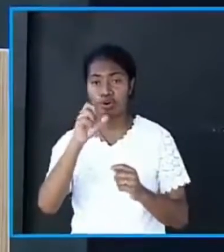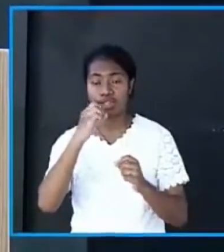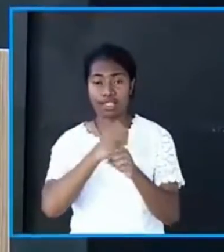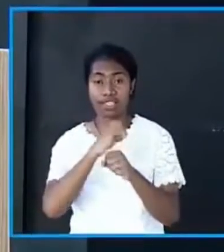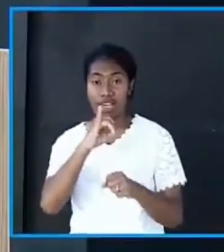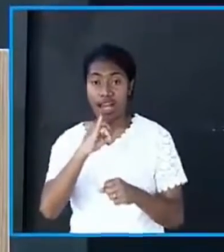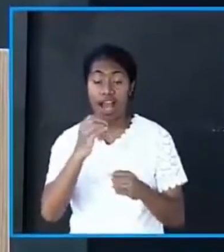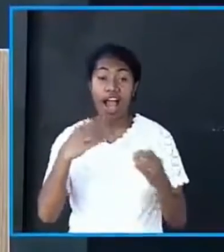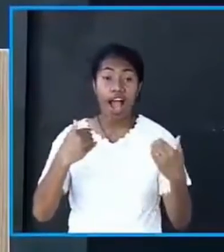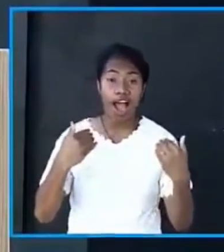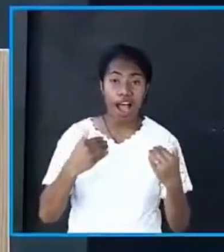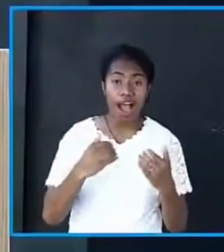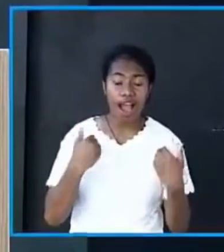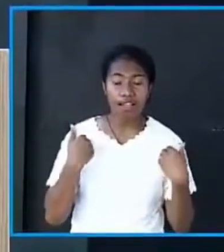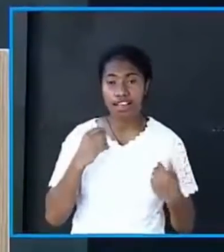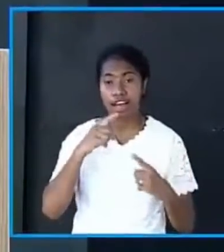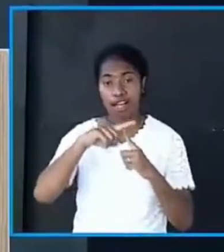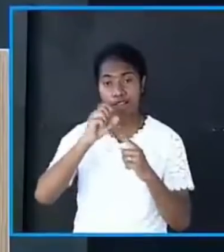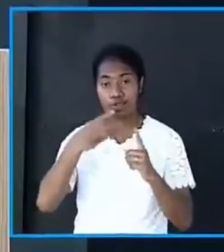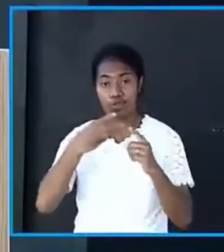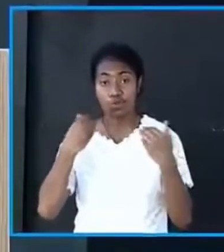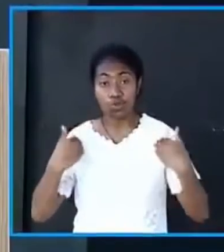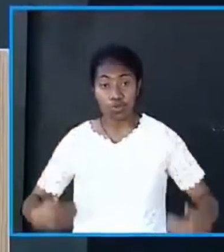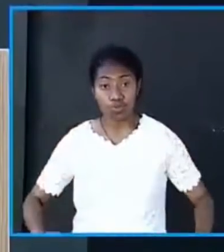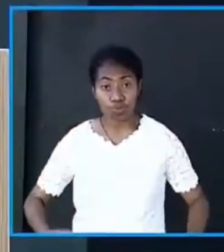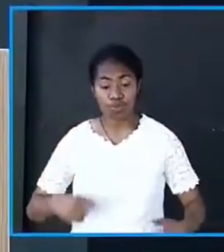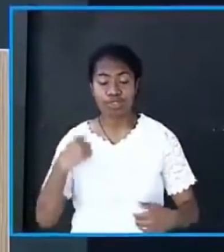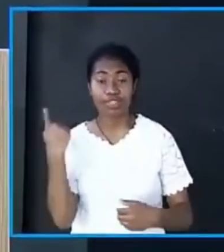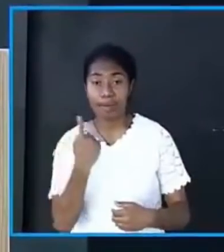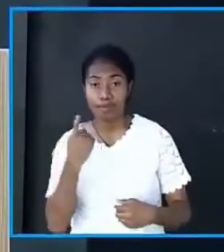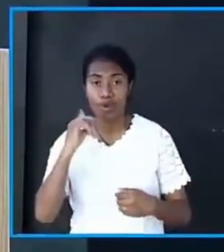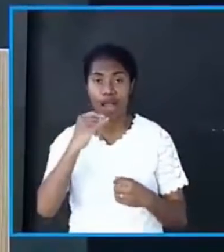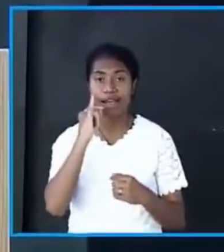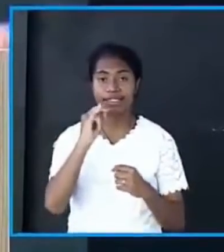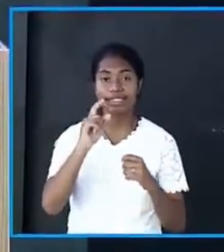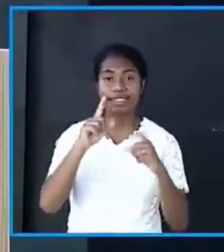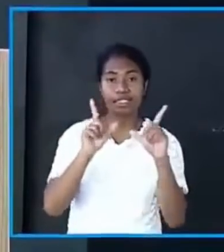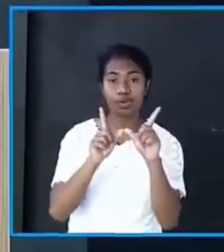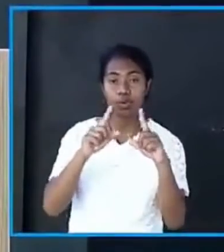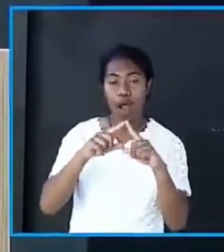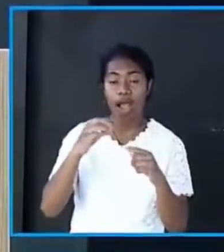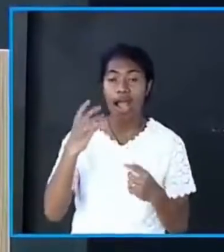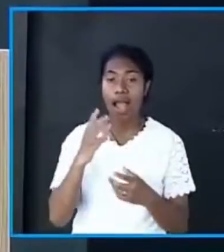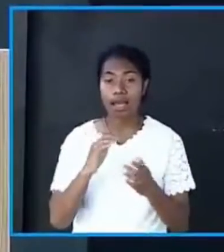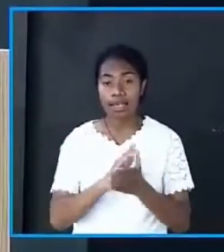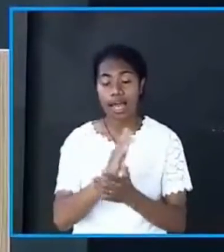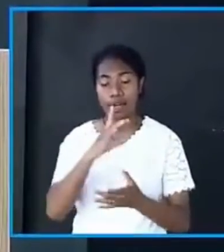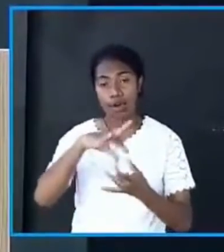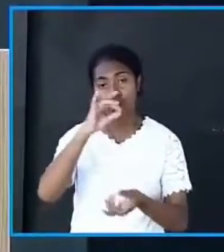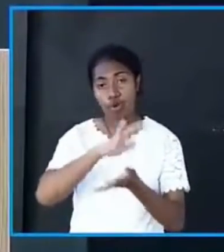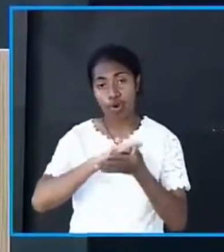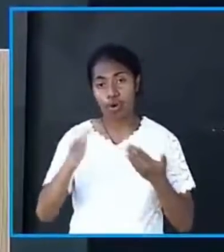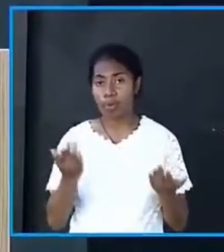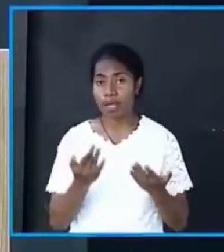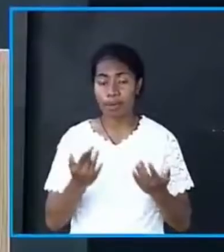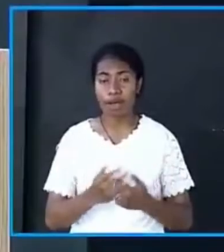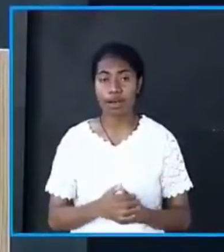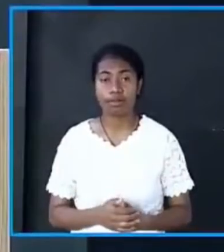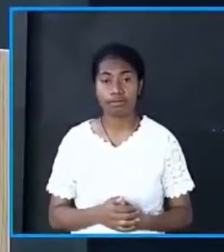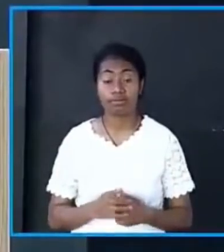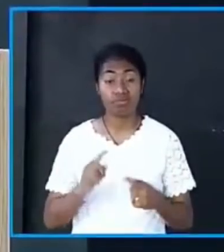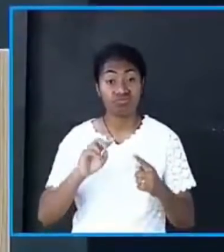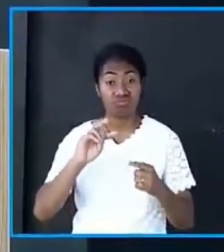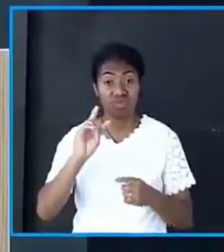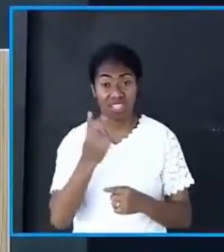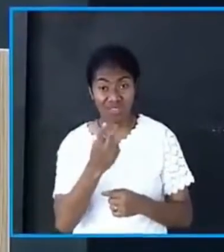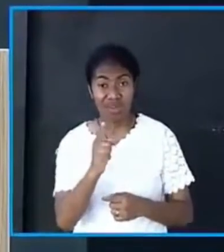kalau Ciwaru Oke tapi tubuh Bagaimana dianggap tubuh pada Hai anak tidak punya tuh kecuali